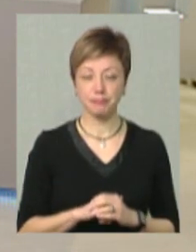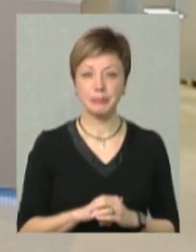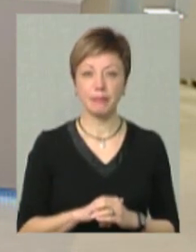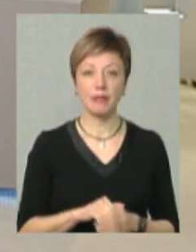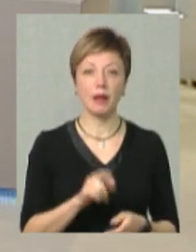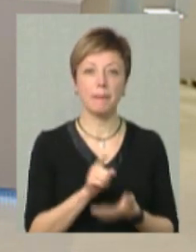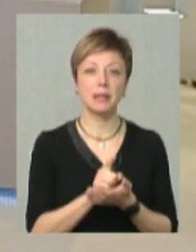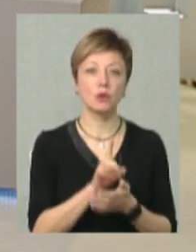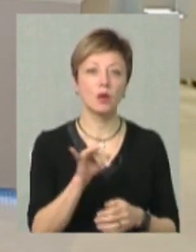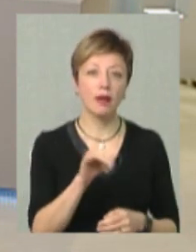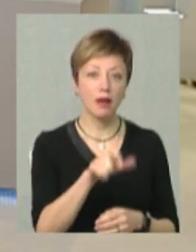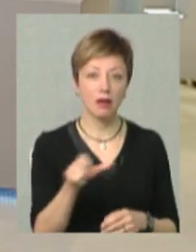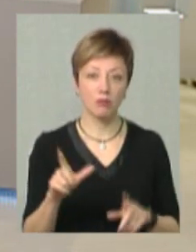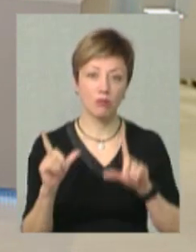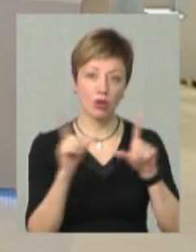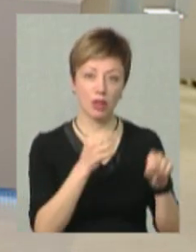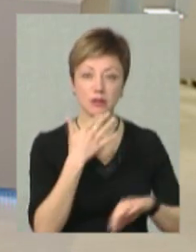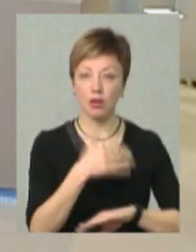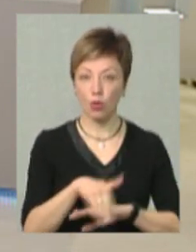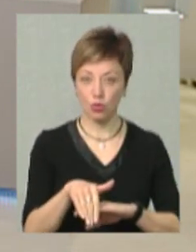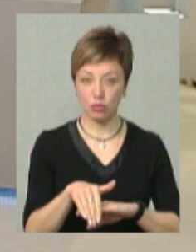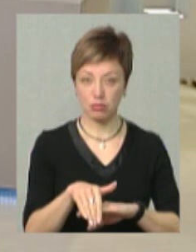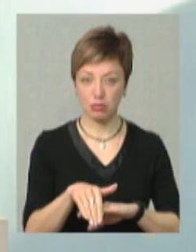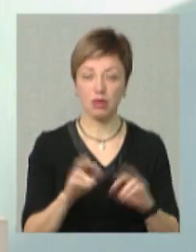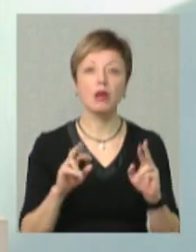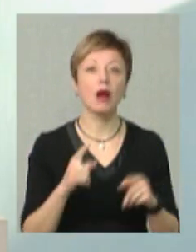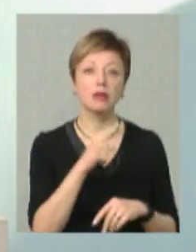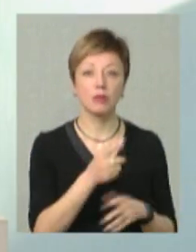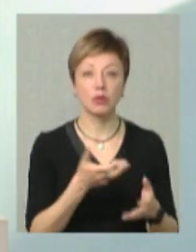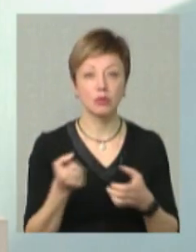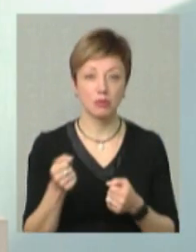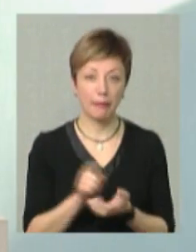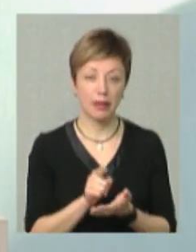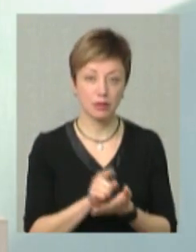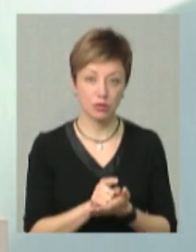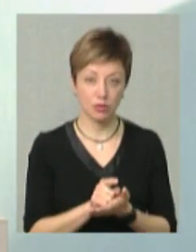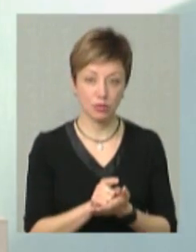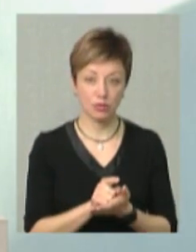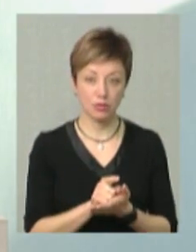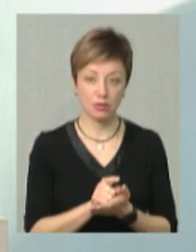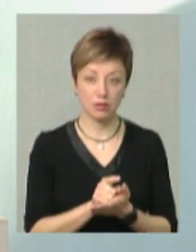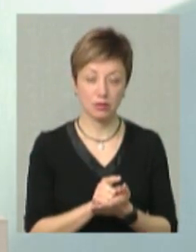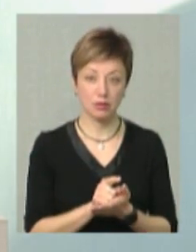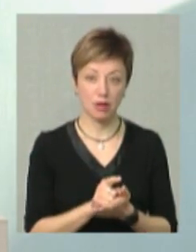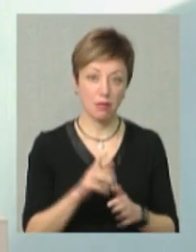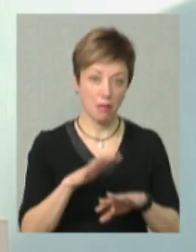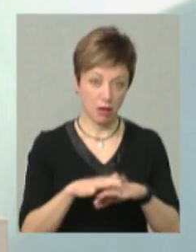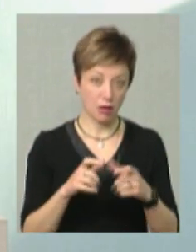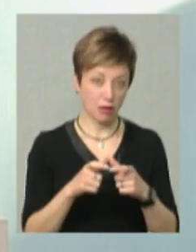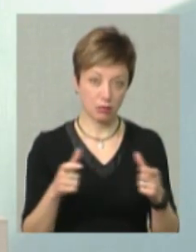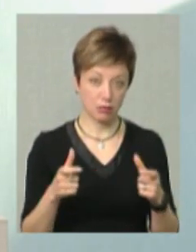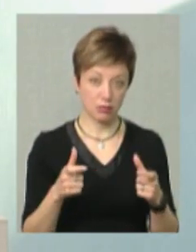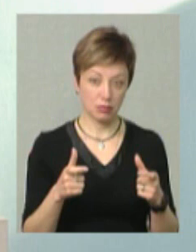Пенсіонери деякі поїхали за кордон. Як вони там отримують пенсію? Ну, на банківську